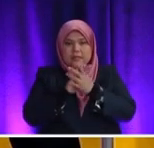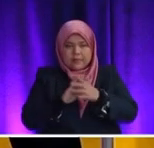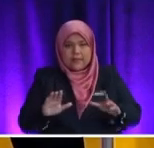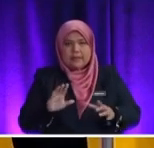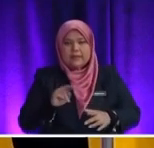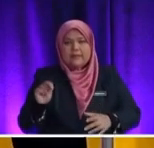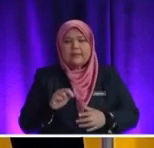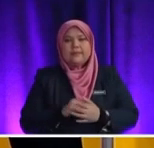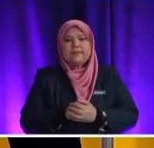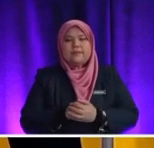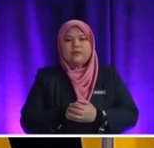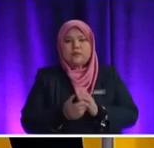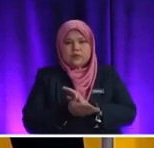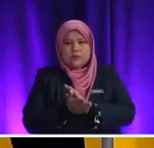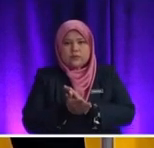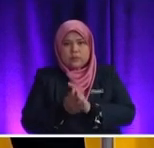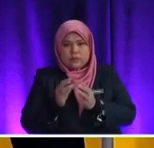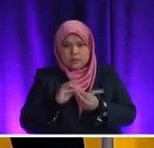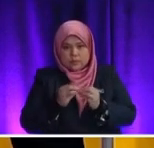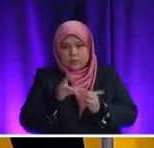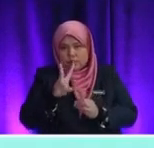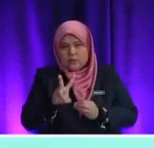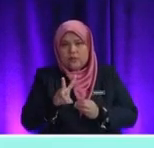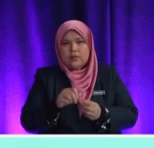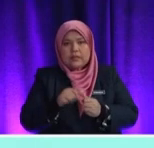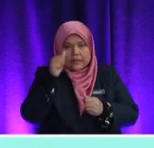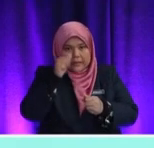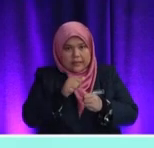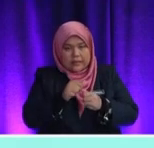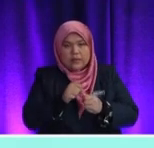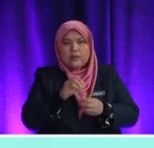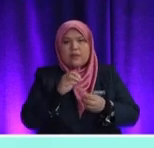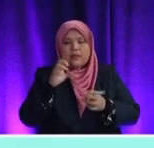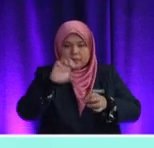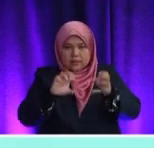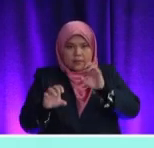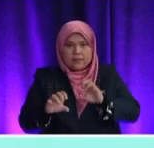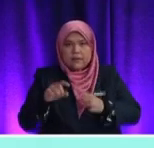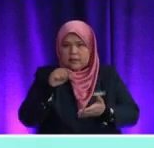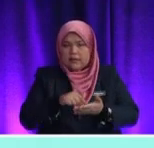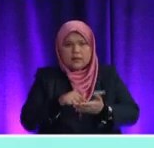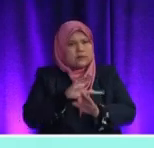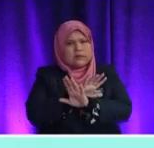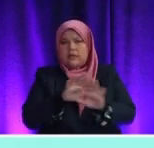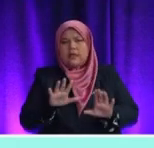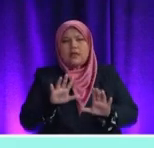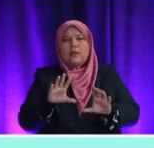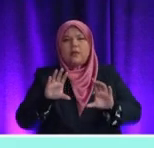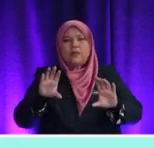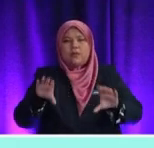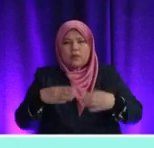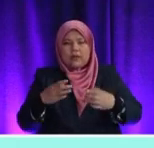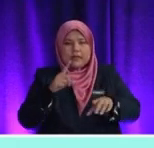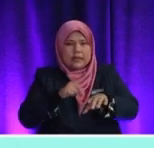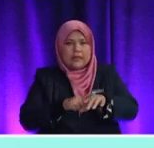Yogya dan juga yang kedua adalah saya ingatkan supaya eksperimen ini jangan Coba lakukan tanpa